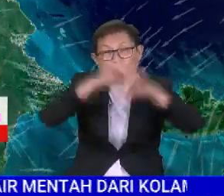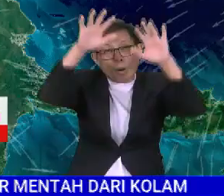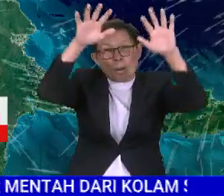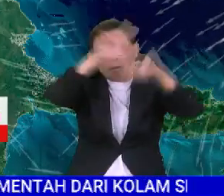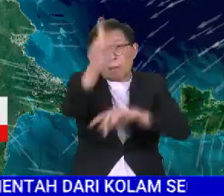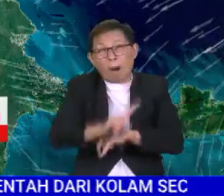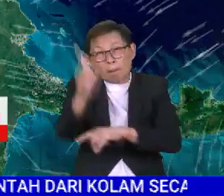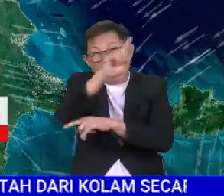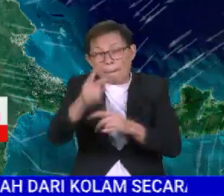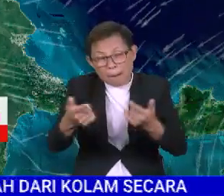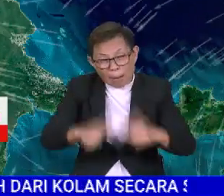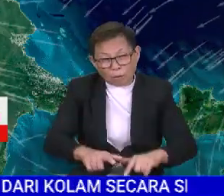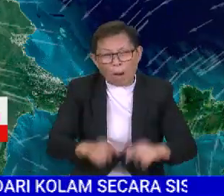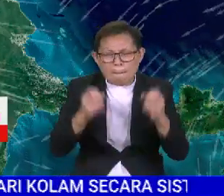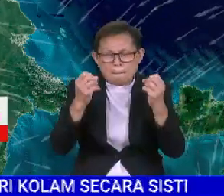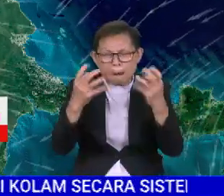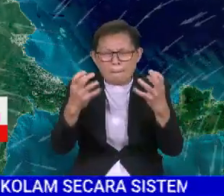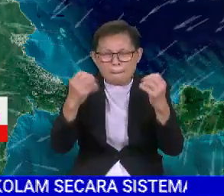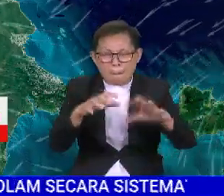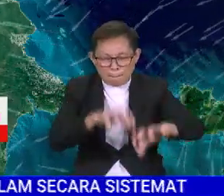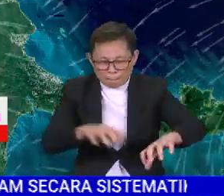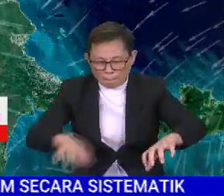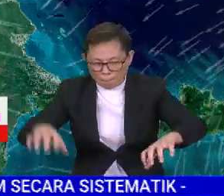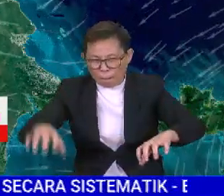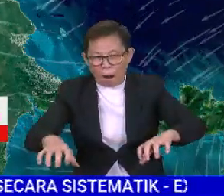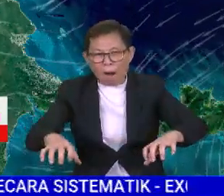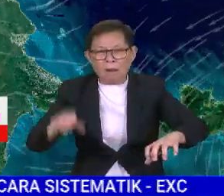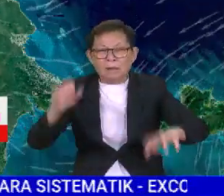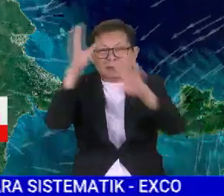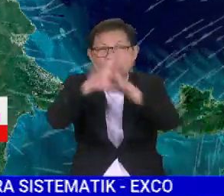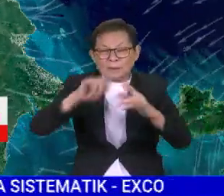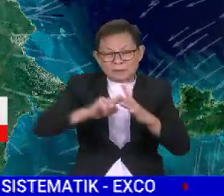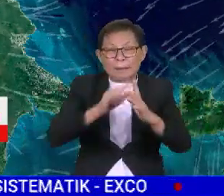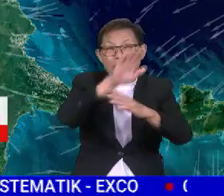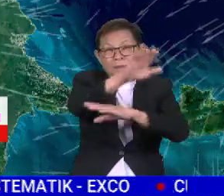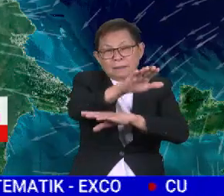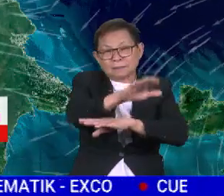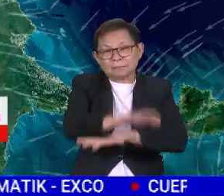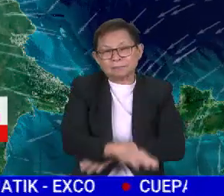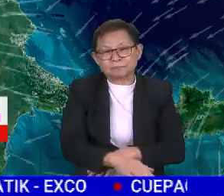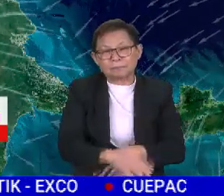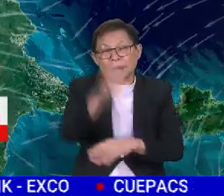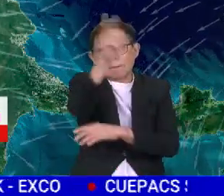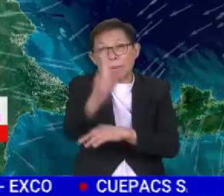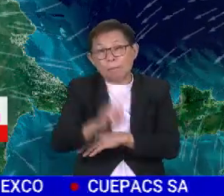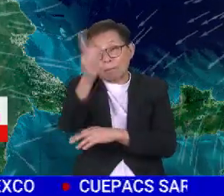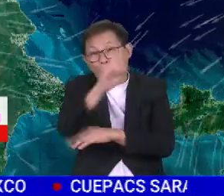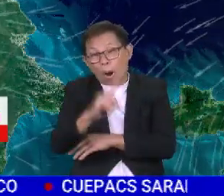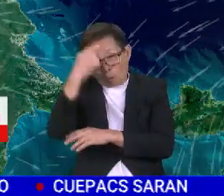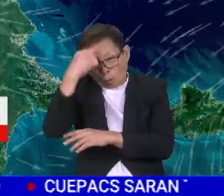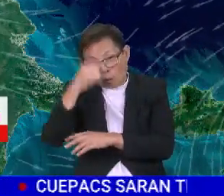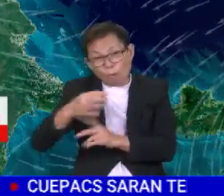petir dilihat masih lagi berlaku di kebanyakan bahagian di negeri berkenaan sejak dari petang tadi. Keadaan cuaca ribut petir terutamanya